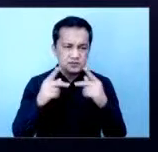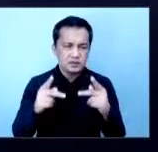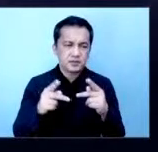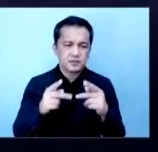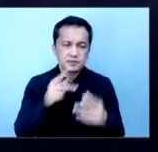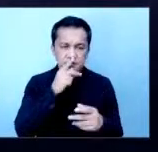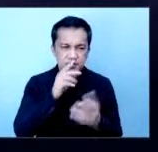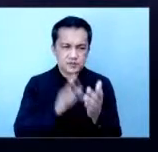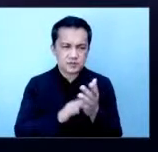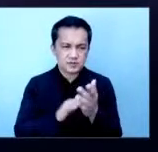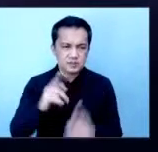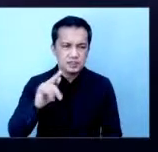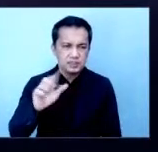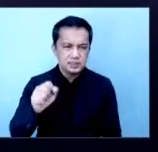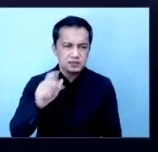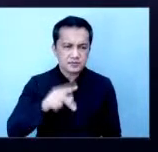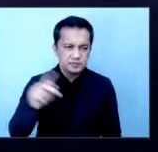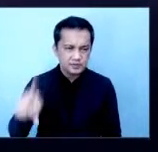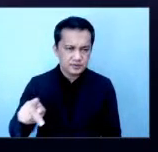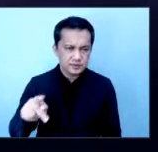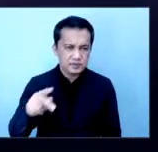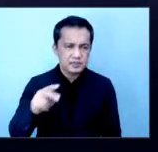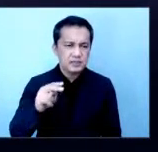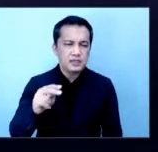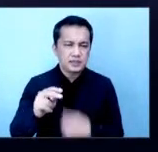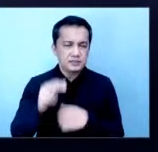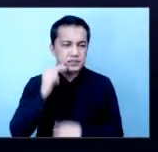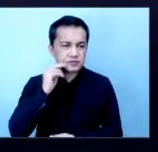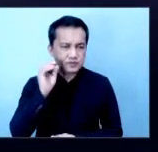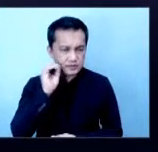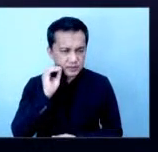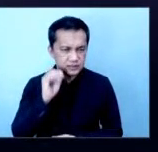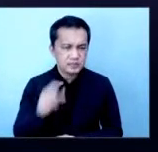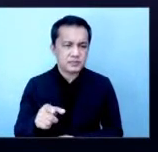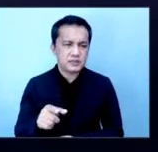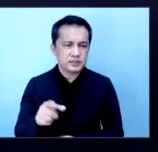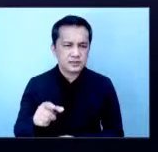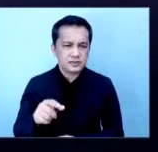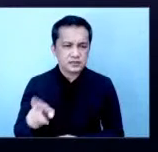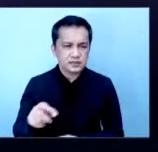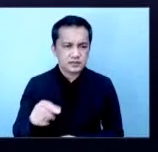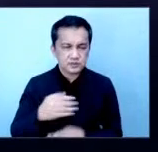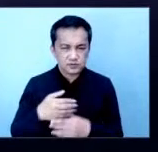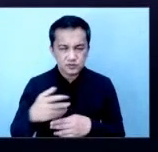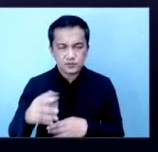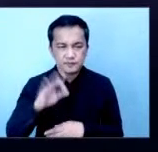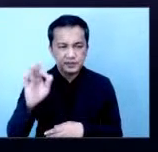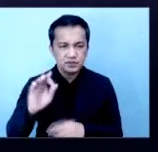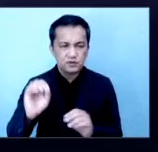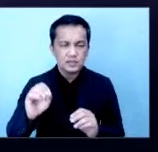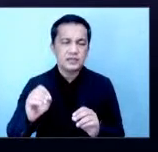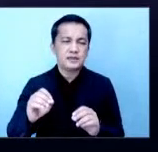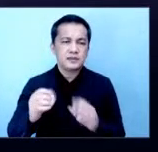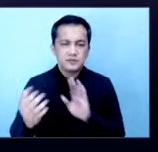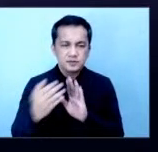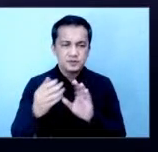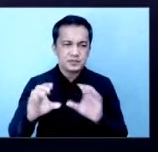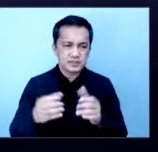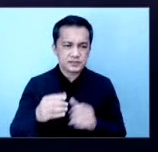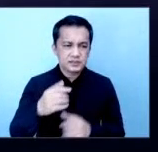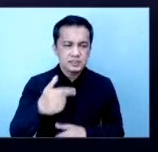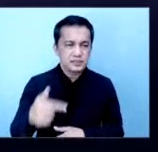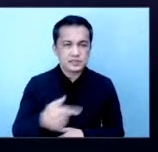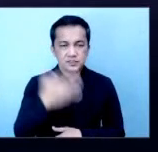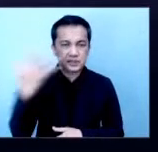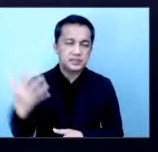sa Angeles City, Pampanga at Negros Oriental. Hanggang sa Biyernes naman, walang face-to-face classes sa General Santos City. Habang